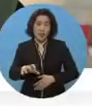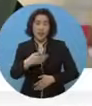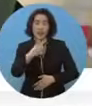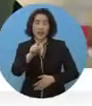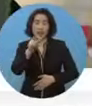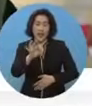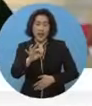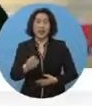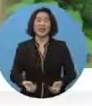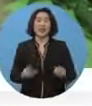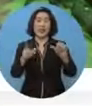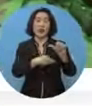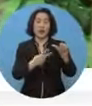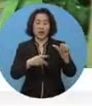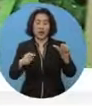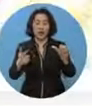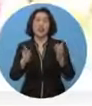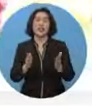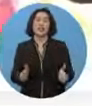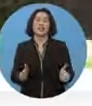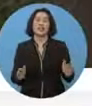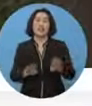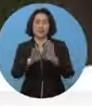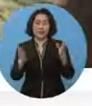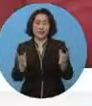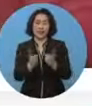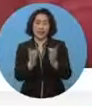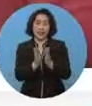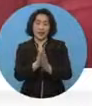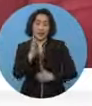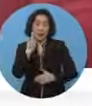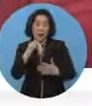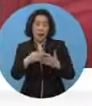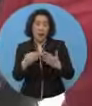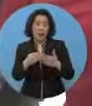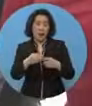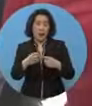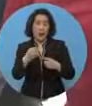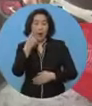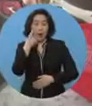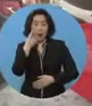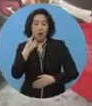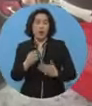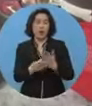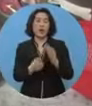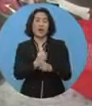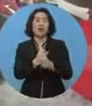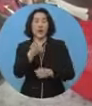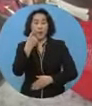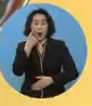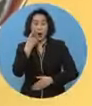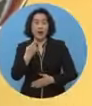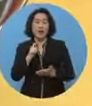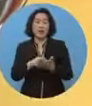보성 다 양대 가 5월 2일부터 6일까지 열립니다 직접 찻잎 을 따고 녹차를 만드는 체험은 물론